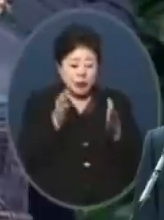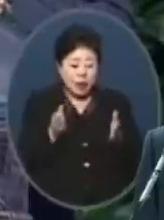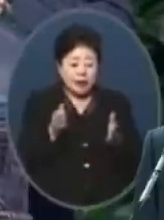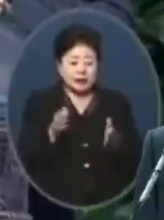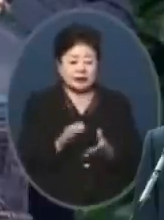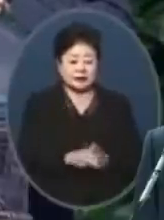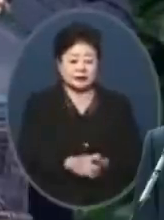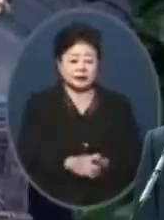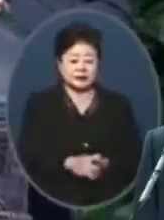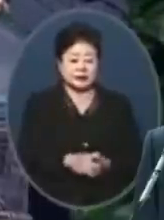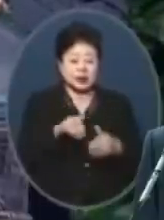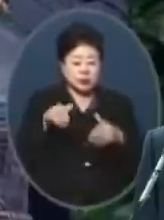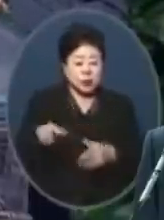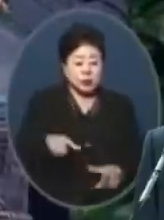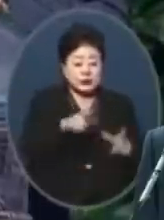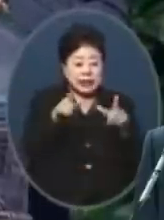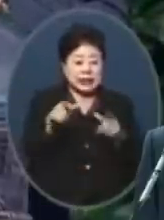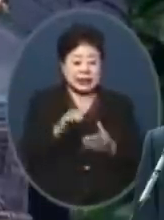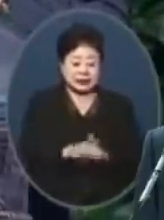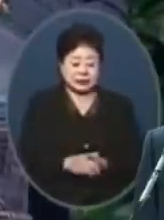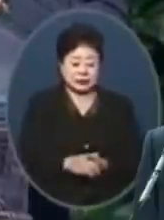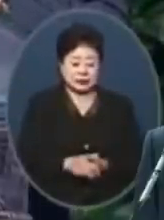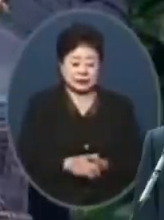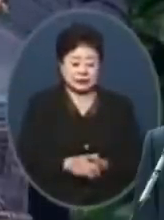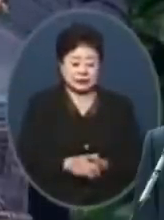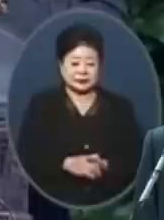430년 만에